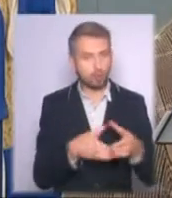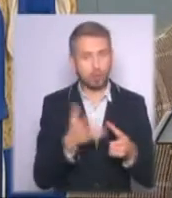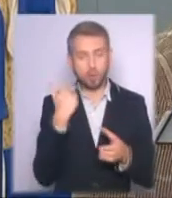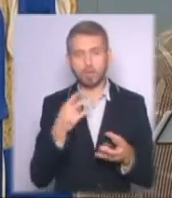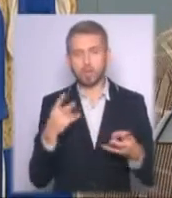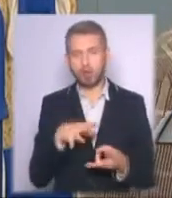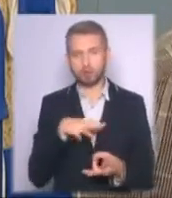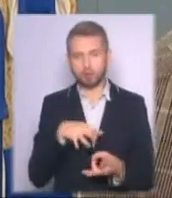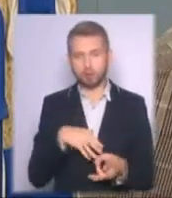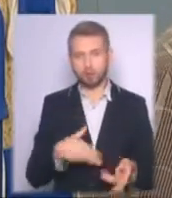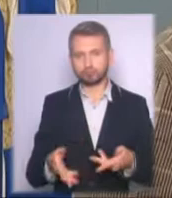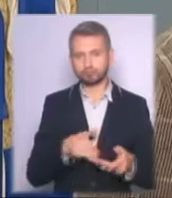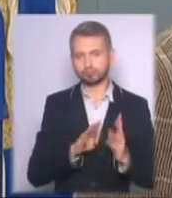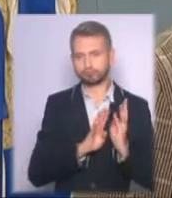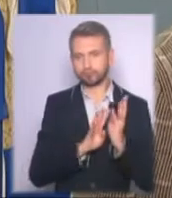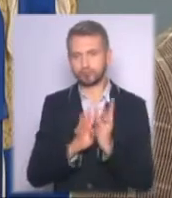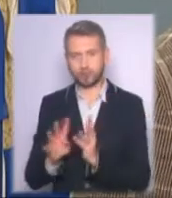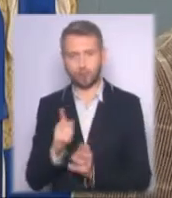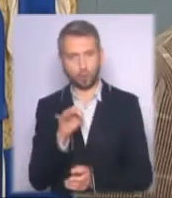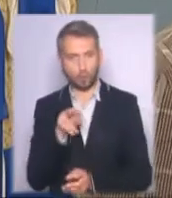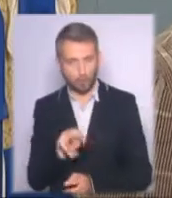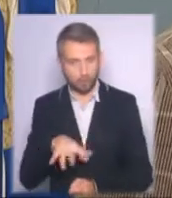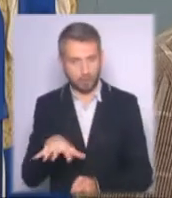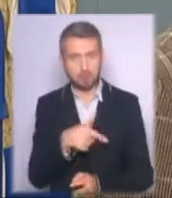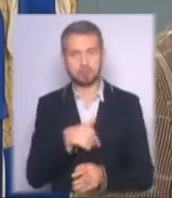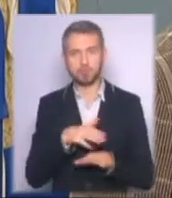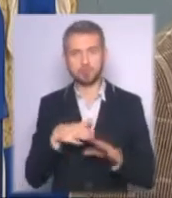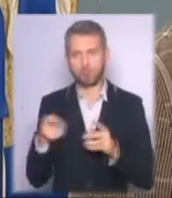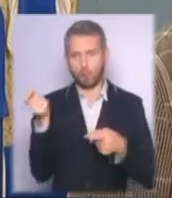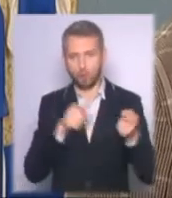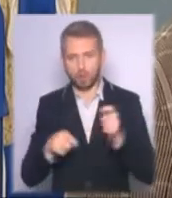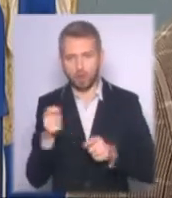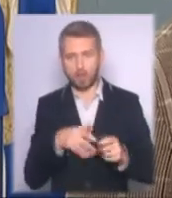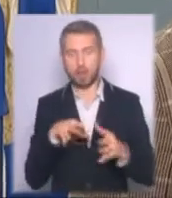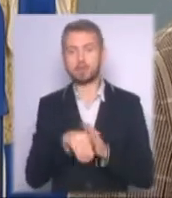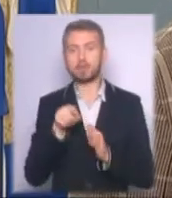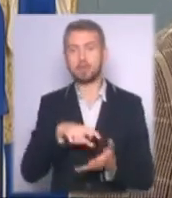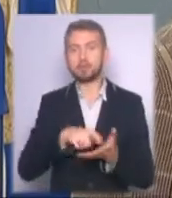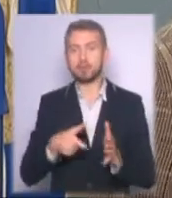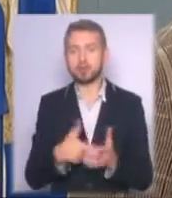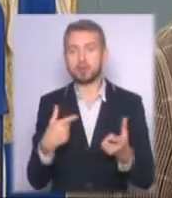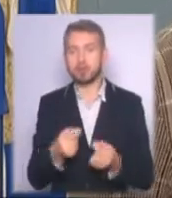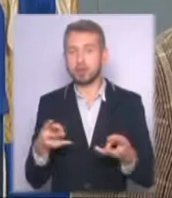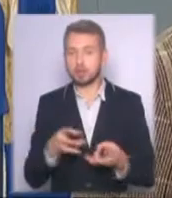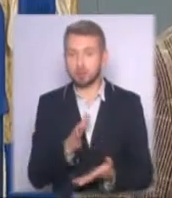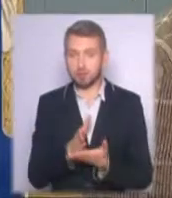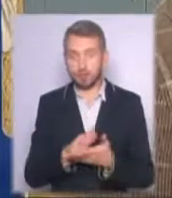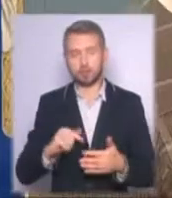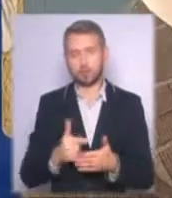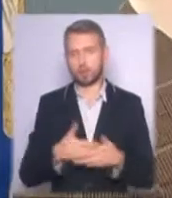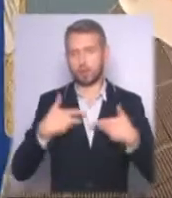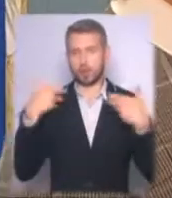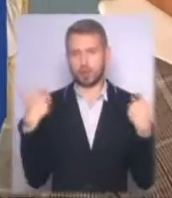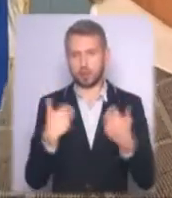холу, ми діток одягали, а в тих приміщеннях, де вони повинні були перебувати, ми їх знову роздягали. А